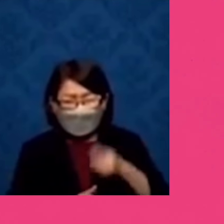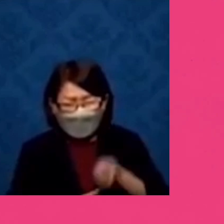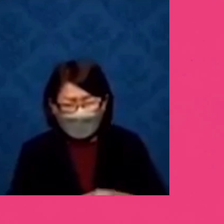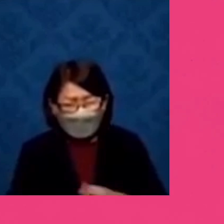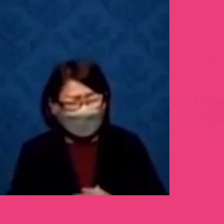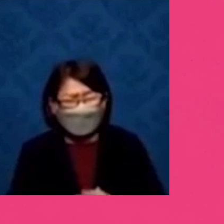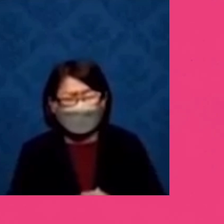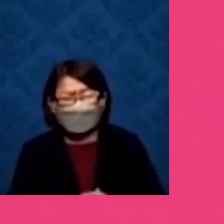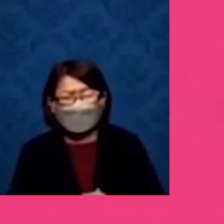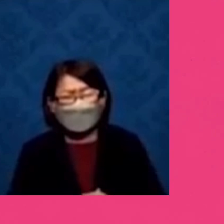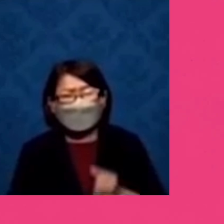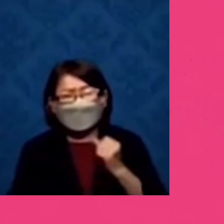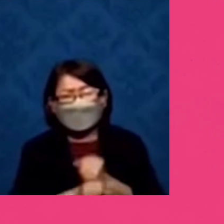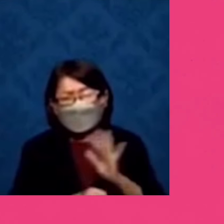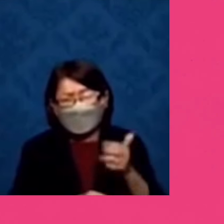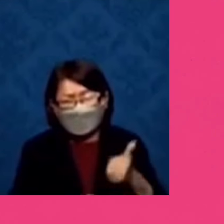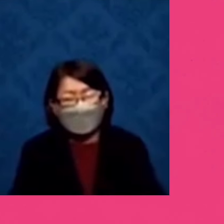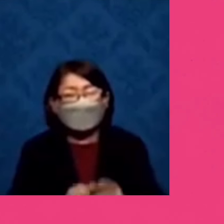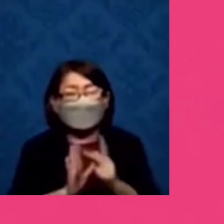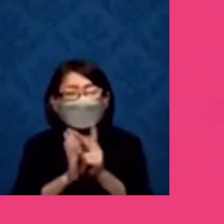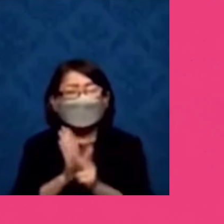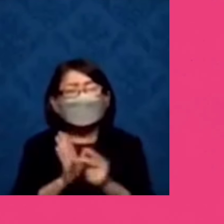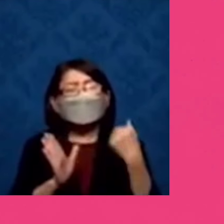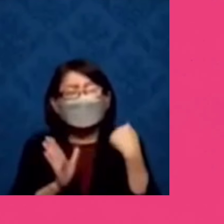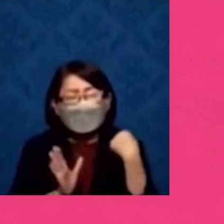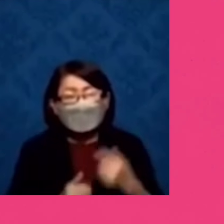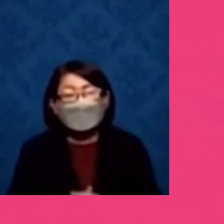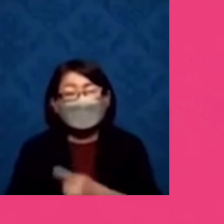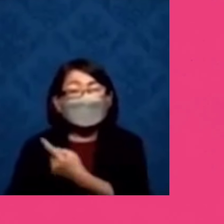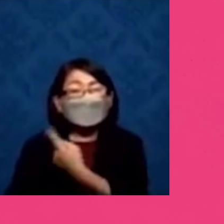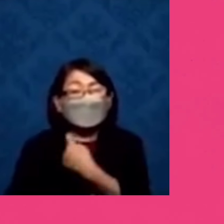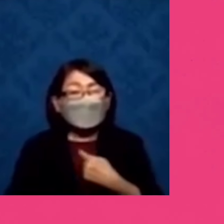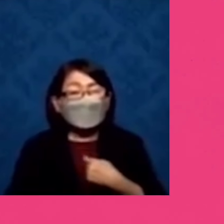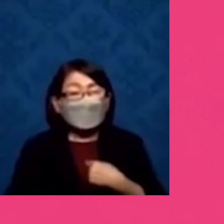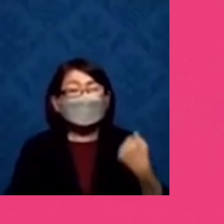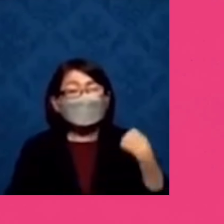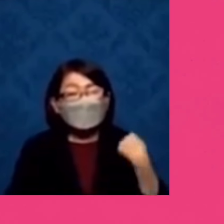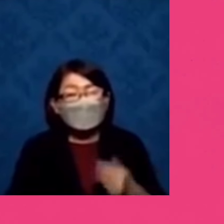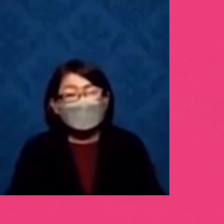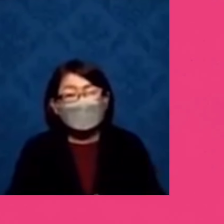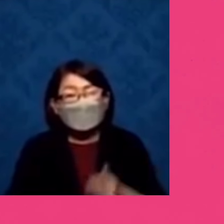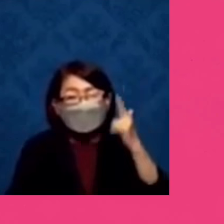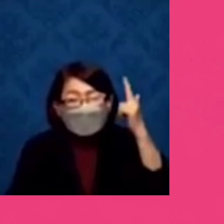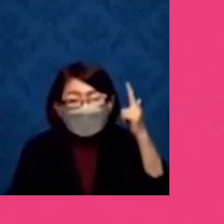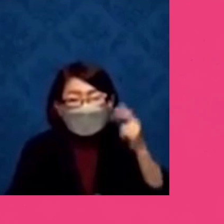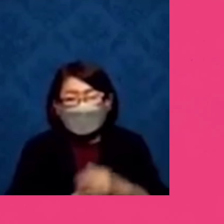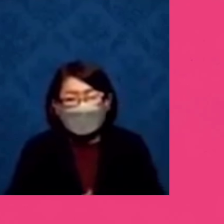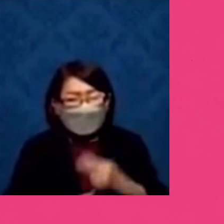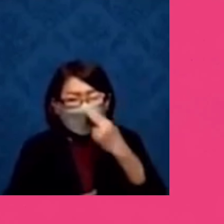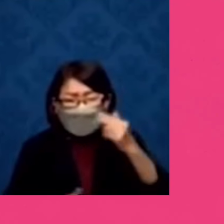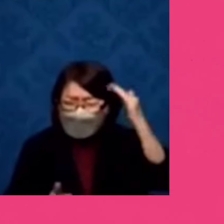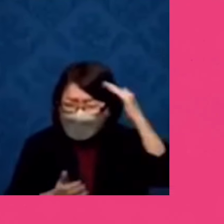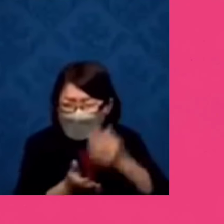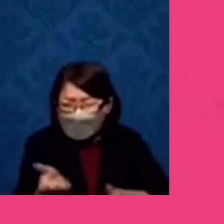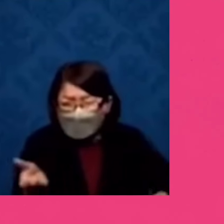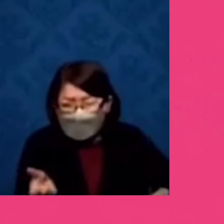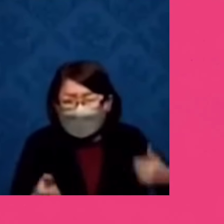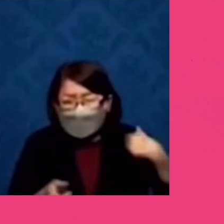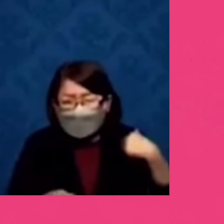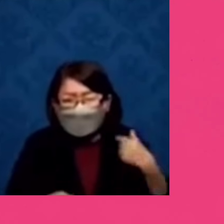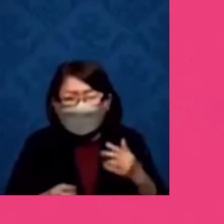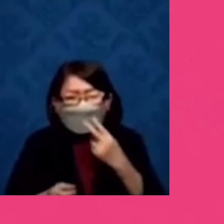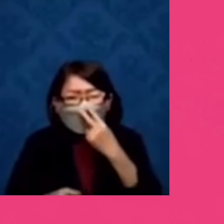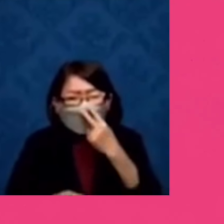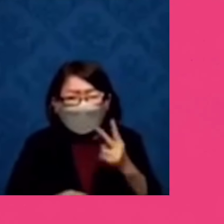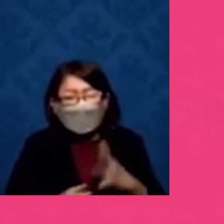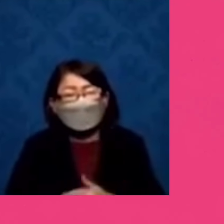แล้ววันนี้กฎหมายก็มีอยู่ทุกตัวแล้วท่านบอกว่าผมใช้อาวุธ ผมไม่เห็นตำรวจถืออาวุธจริงสักคนเมื่อกี้ท่านบอกว่าอ